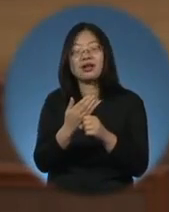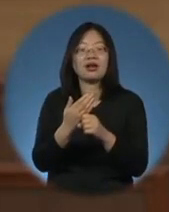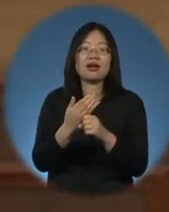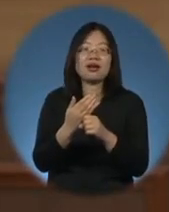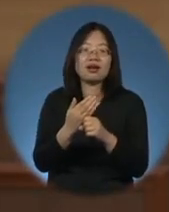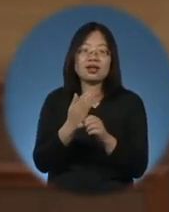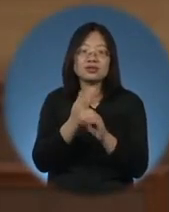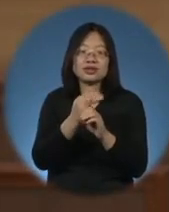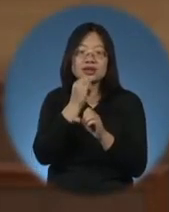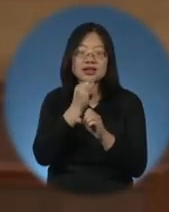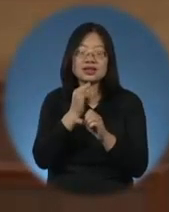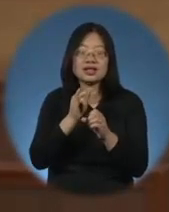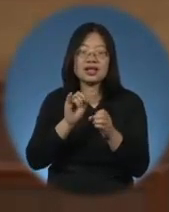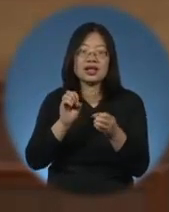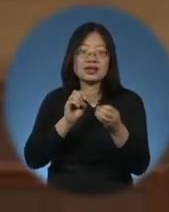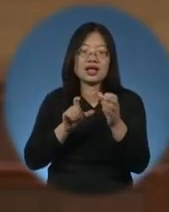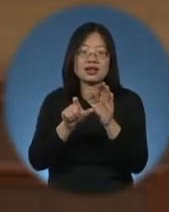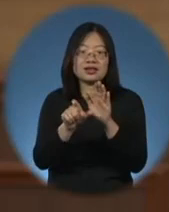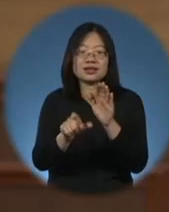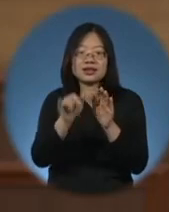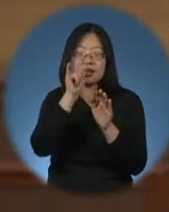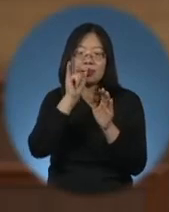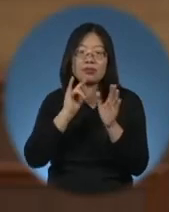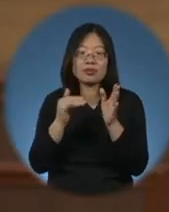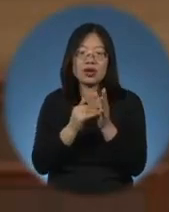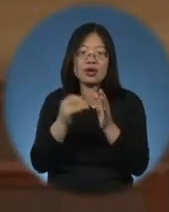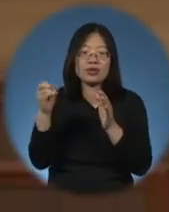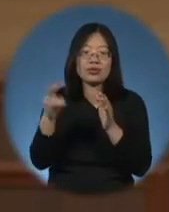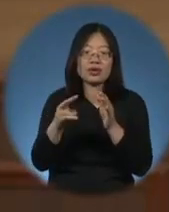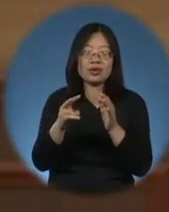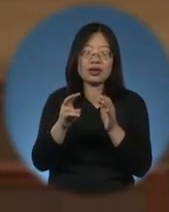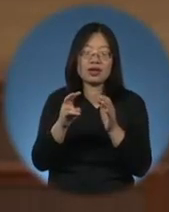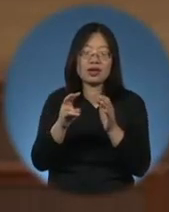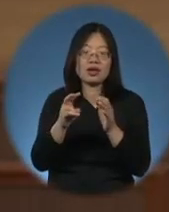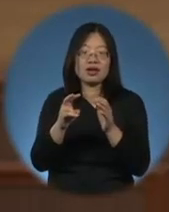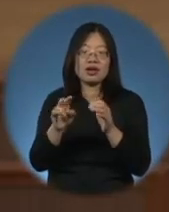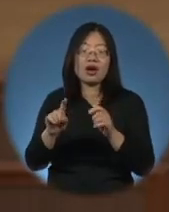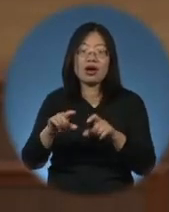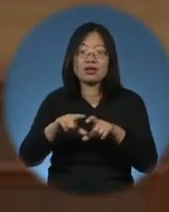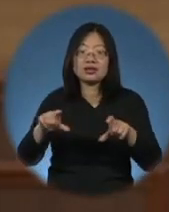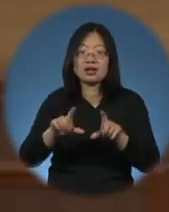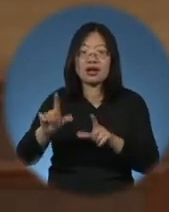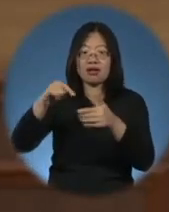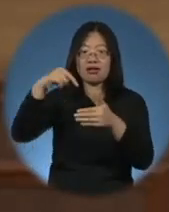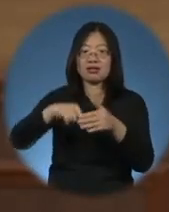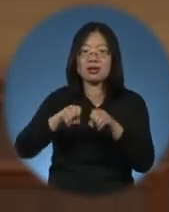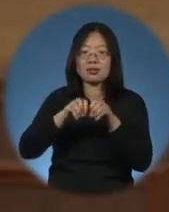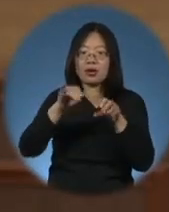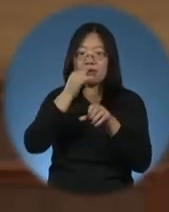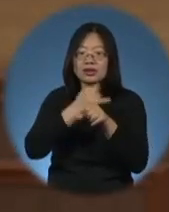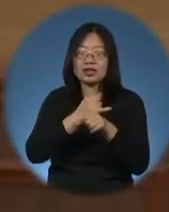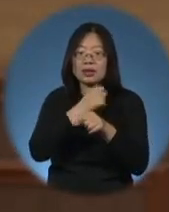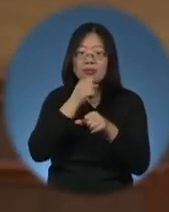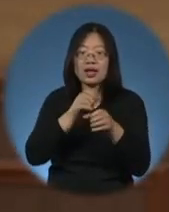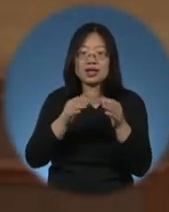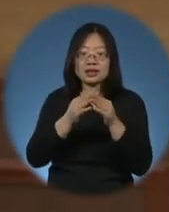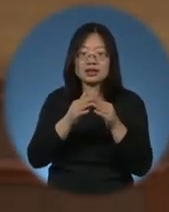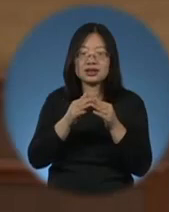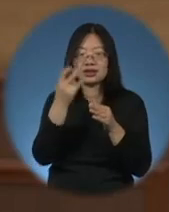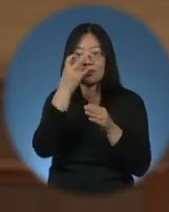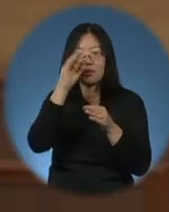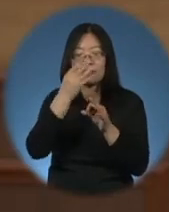뭐 맞습니다. 이런 것들이 그런 거란 말이에요. 예, 맞습니다. 심지어는 뭐 댓글 공작뿐 아니라 일상생활에 퍼져 있는 예. 맛집